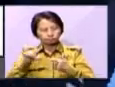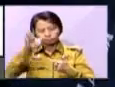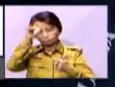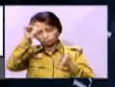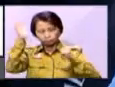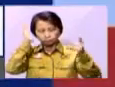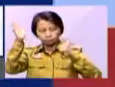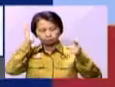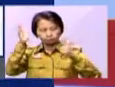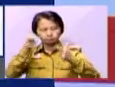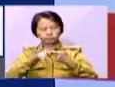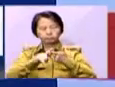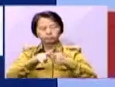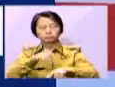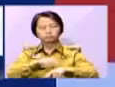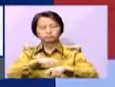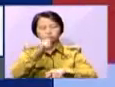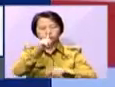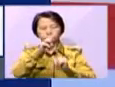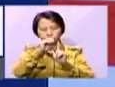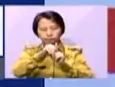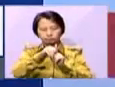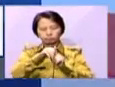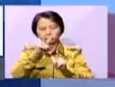Muhammad Shah Fidaus Shahrum dengan catatan masa